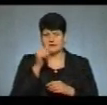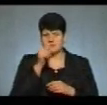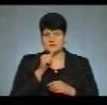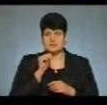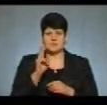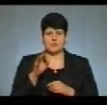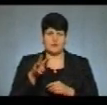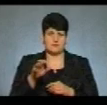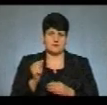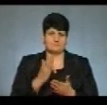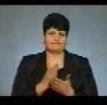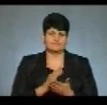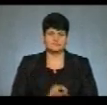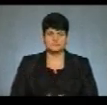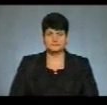комі.